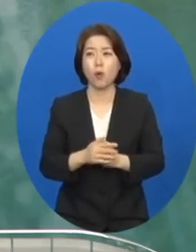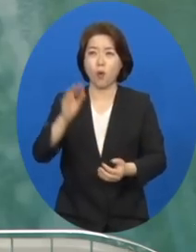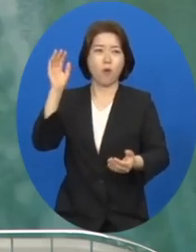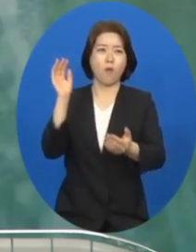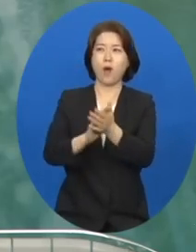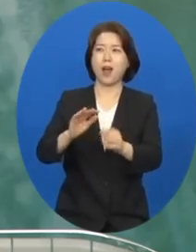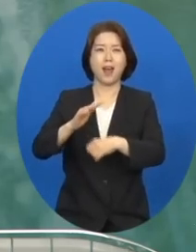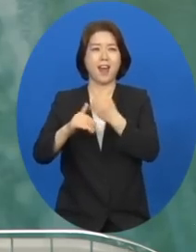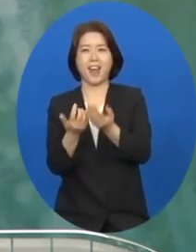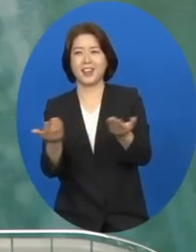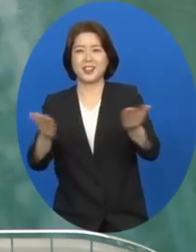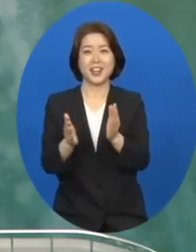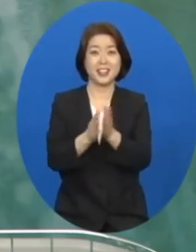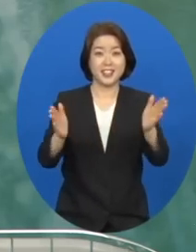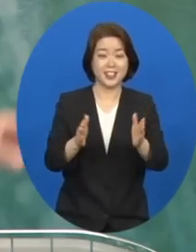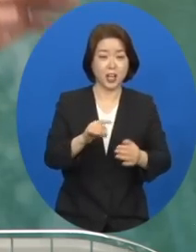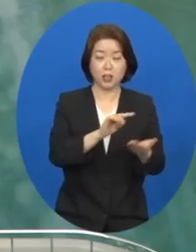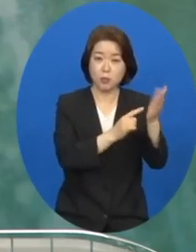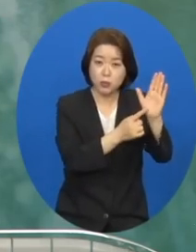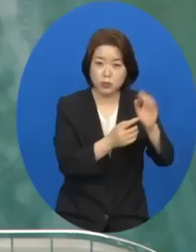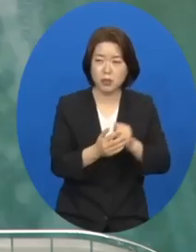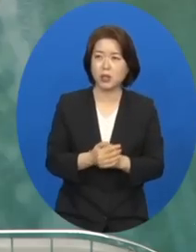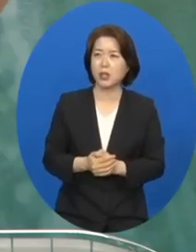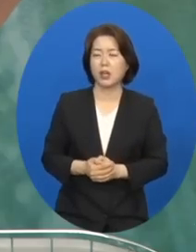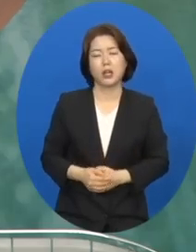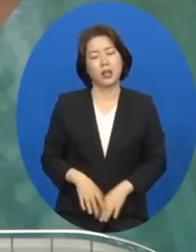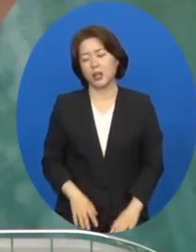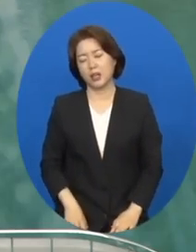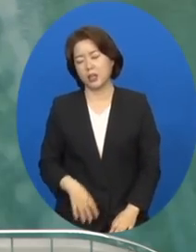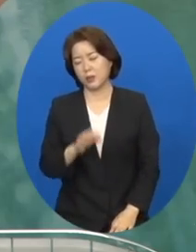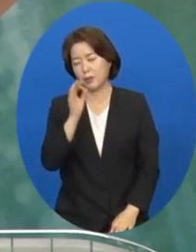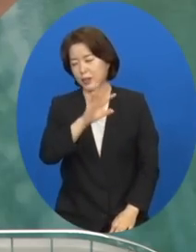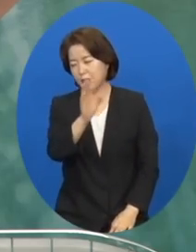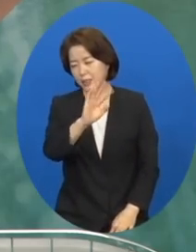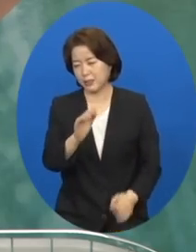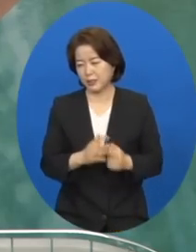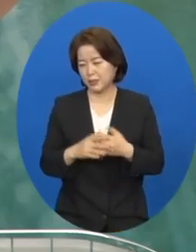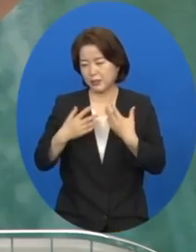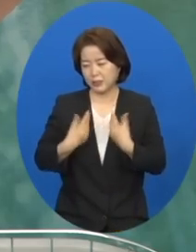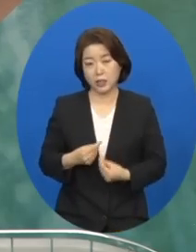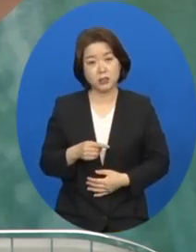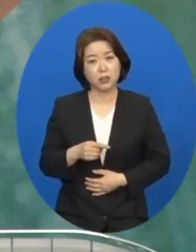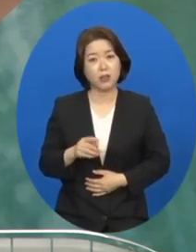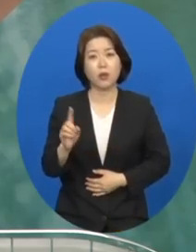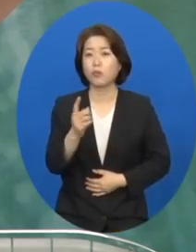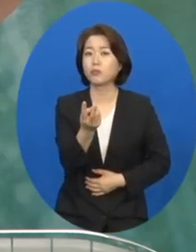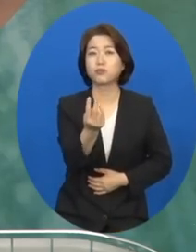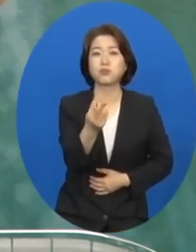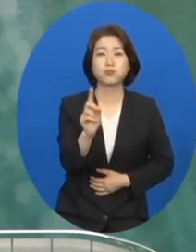이렇게 시작하신 다 이렇게 반응 하십니까 아니면 아 역시 안되나 보다 좌절을 같습니까